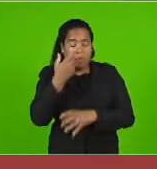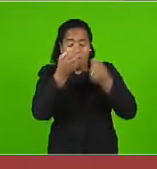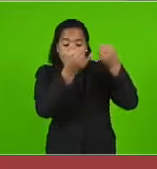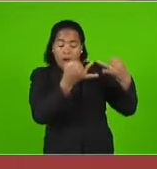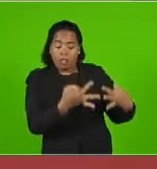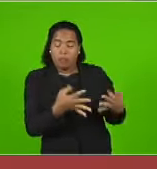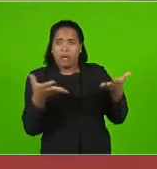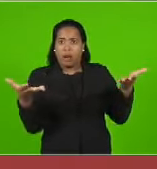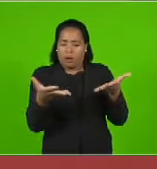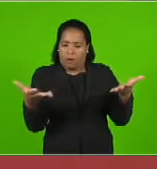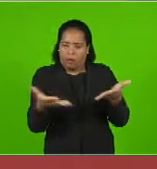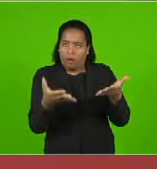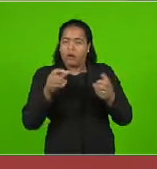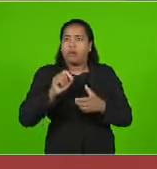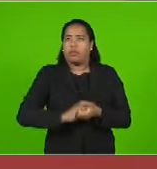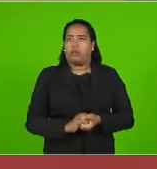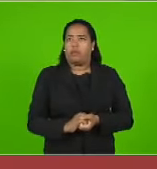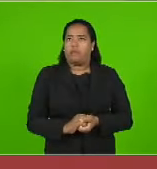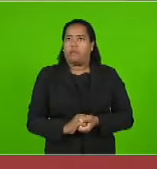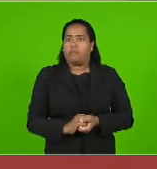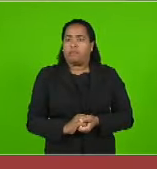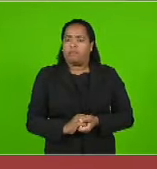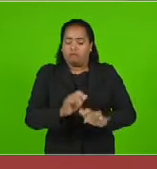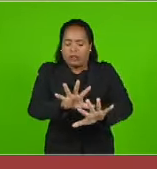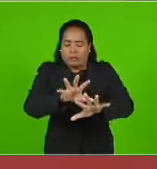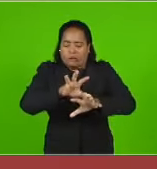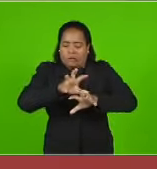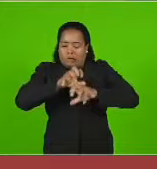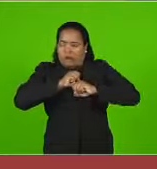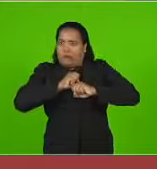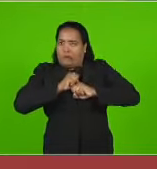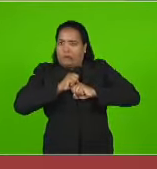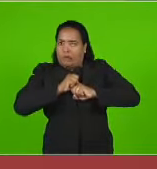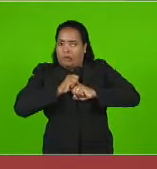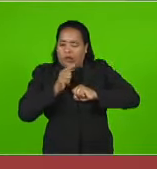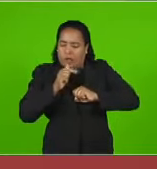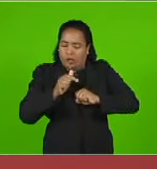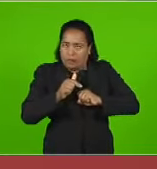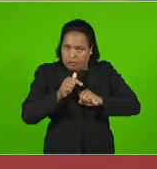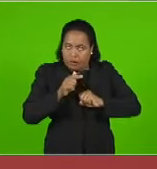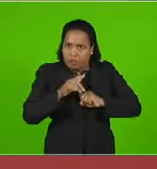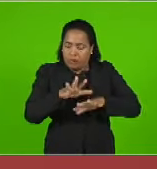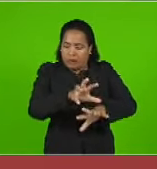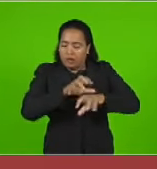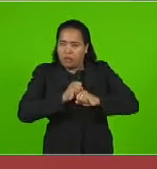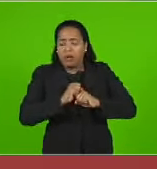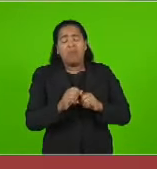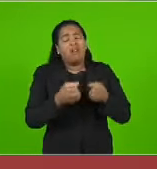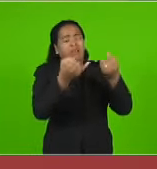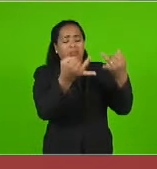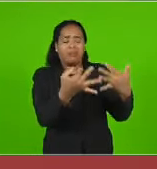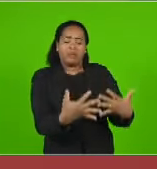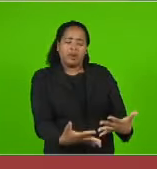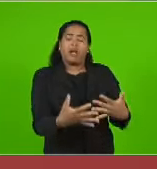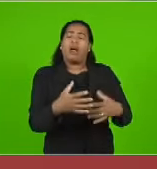Итак, посмотрите. Я говорил сейчас о загрязнении источников вод. Я не буду говорить просто то,